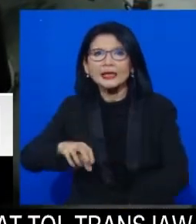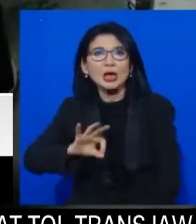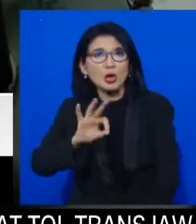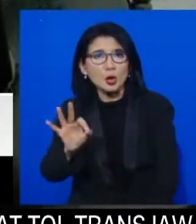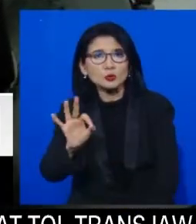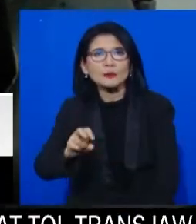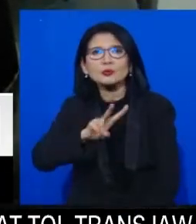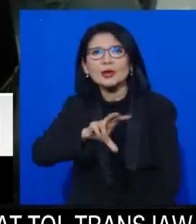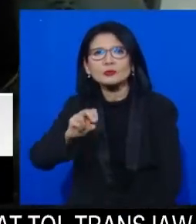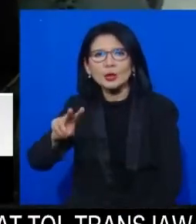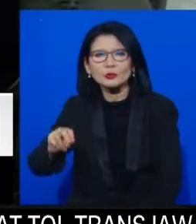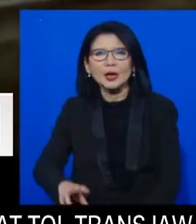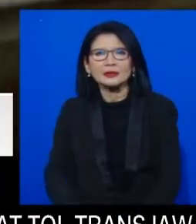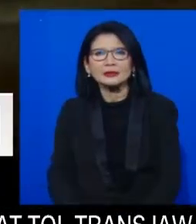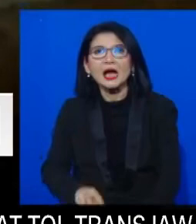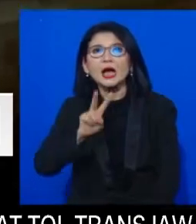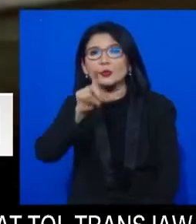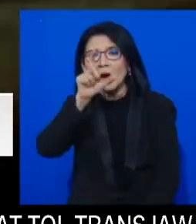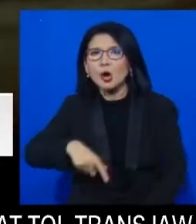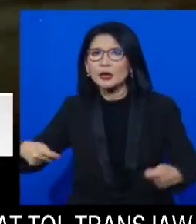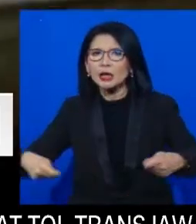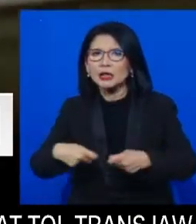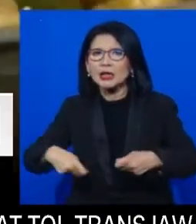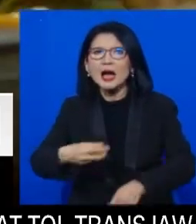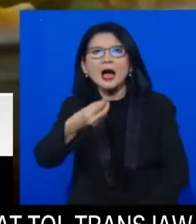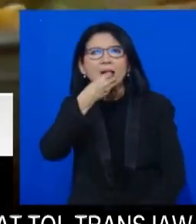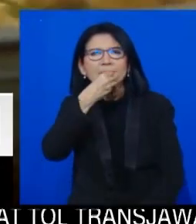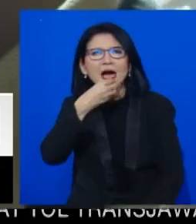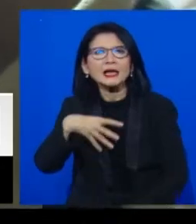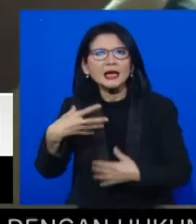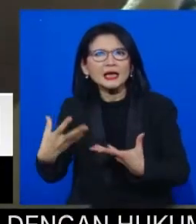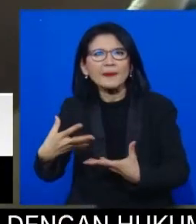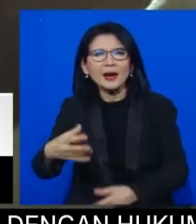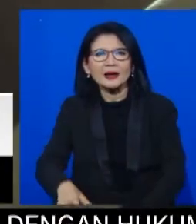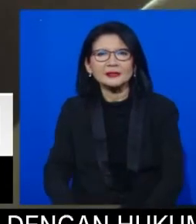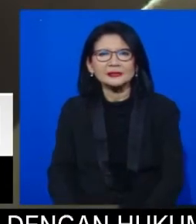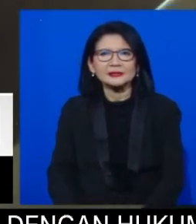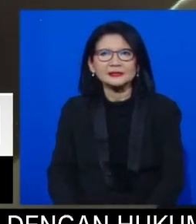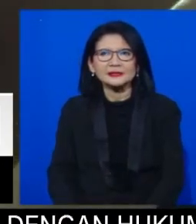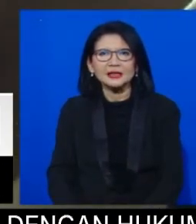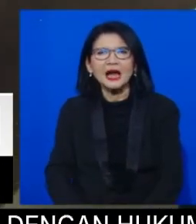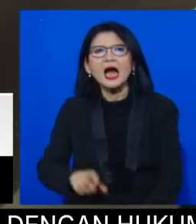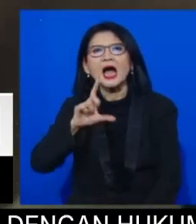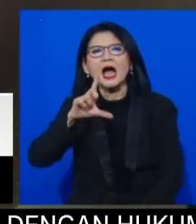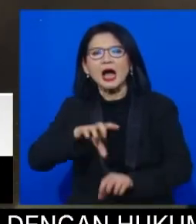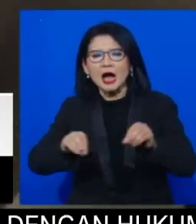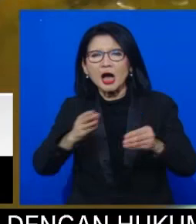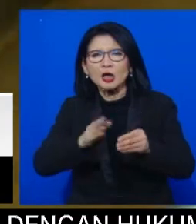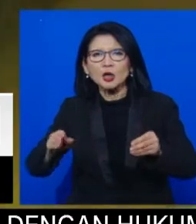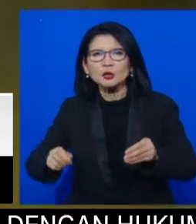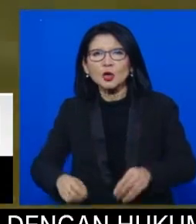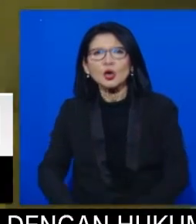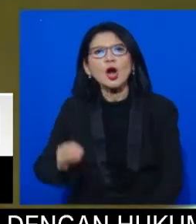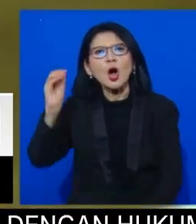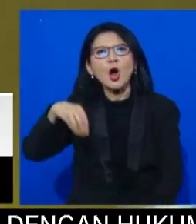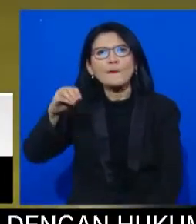Oktober 2022. Dengan 2 orang koki, menu yang disediakan untuk catering Lebaran kali ini diantaranya lontong, opor kari ayam, dan